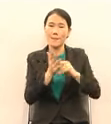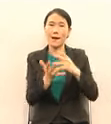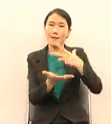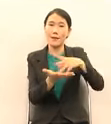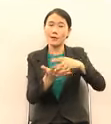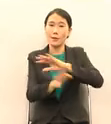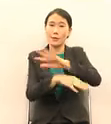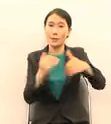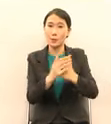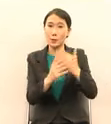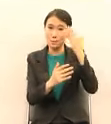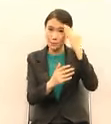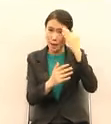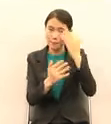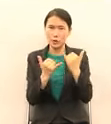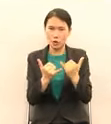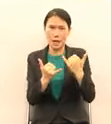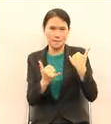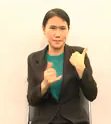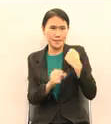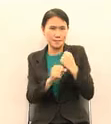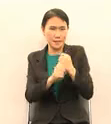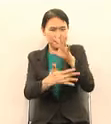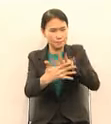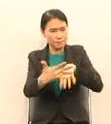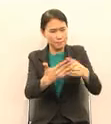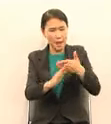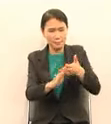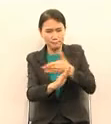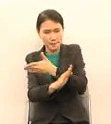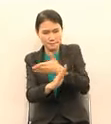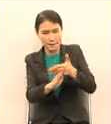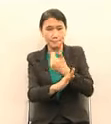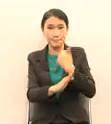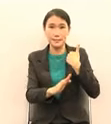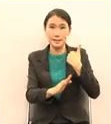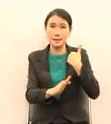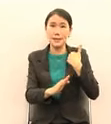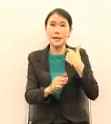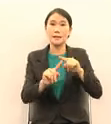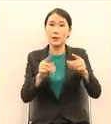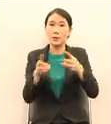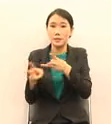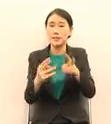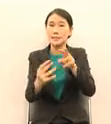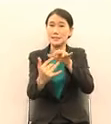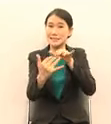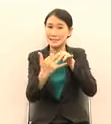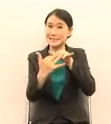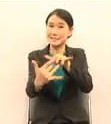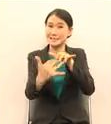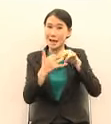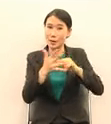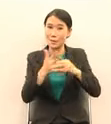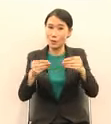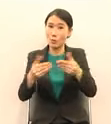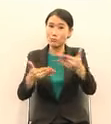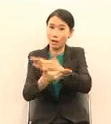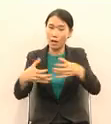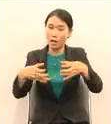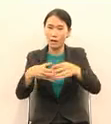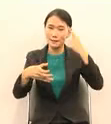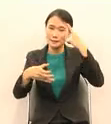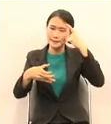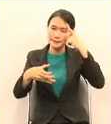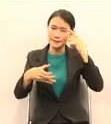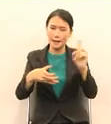พราะนั้นการสื่อสารตรงนี้มีอยู่แน่นะครับเพียงแต่การสื่อสารเนี่ยก็อาจจะยอมรับว่ามันคงไม่สามารถไป